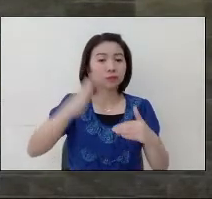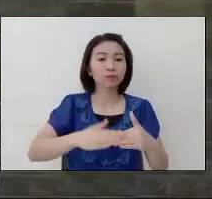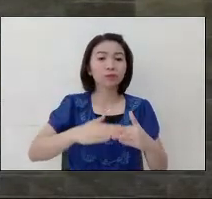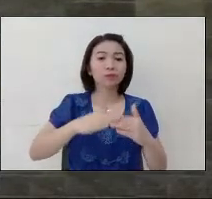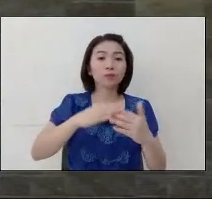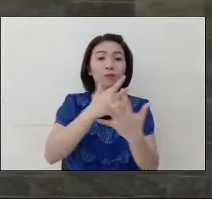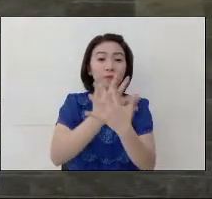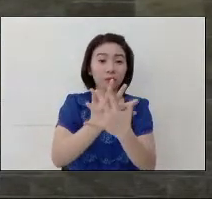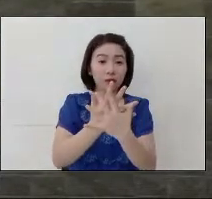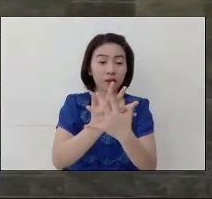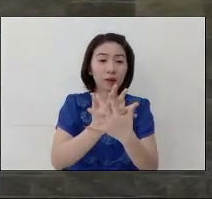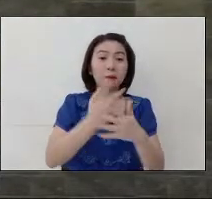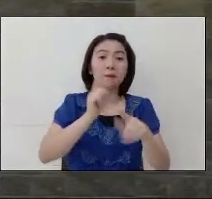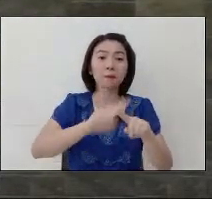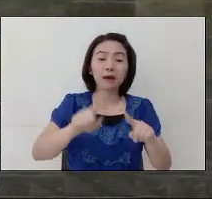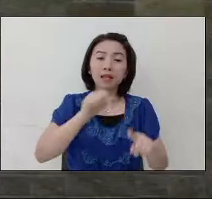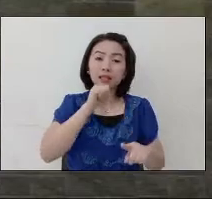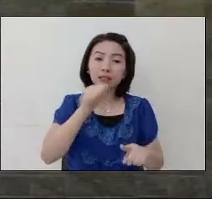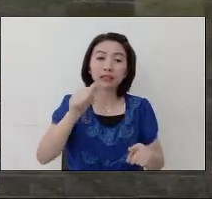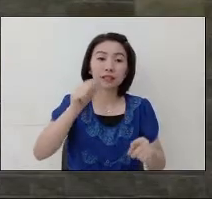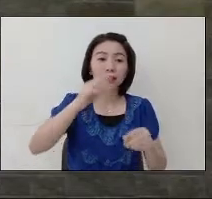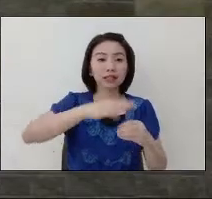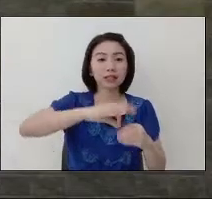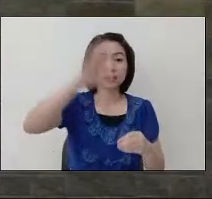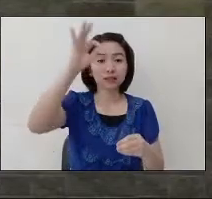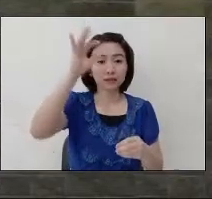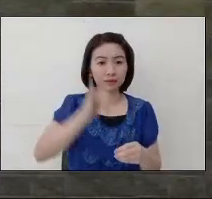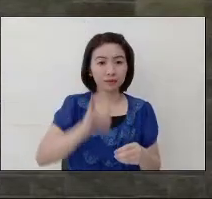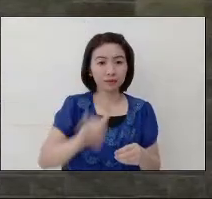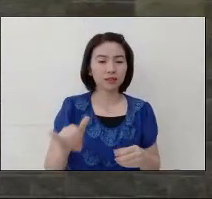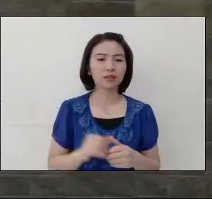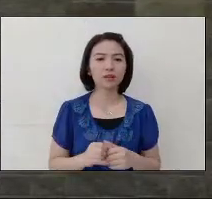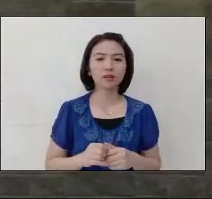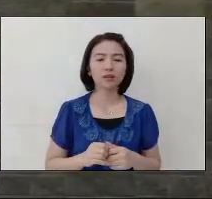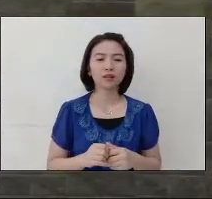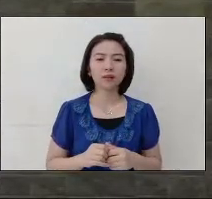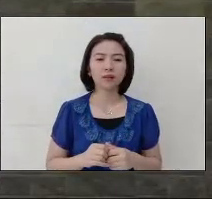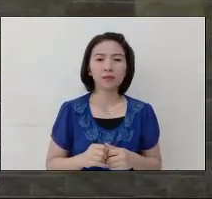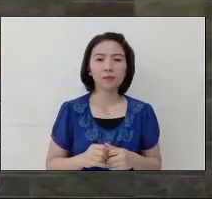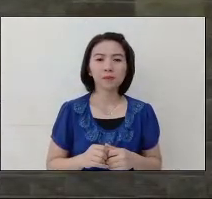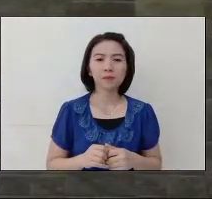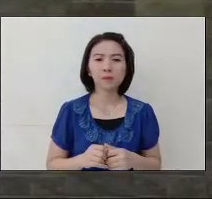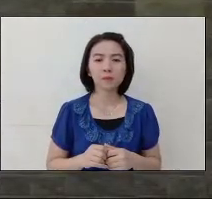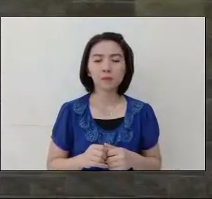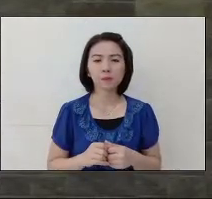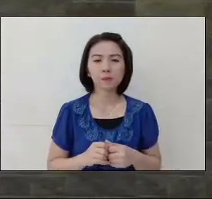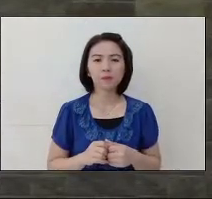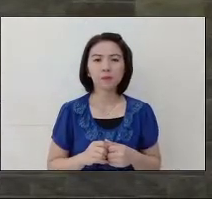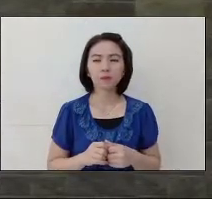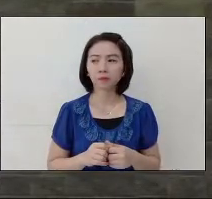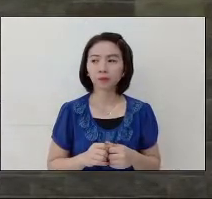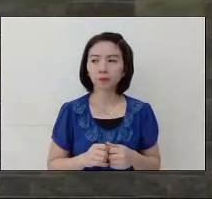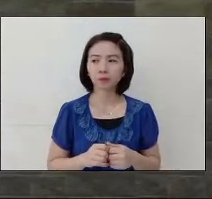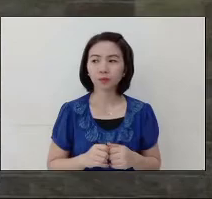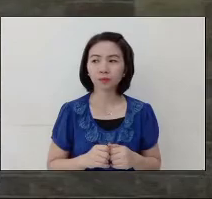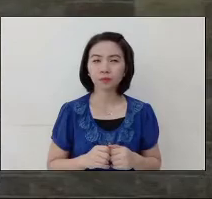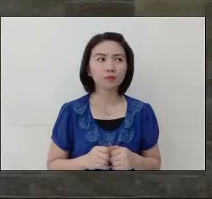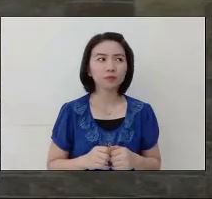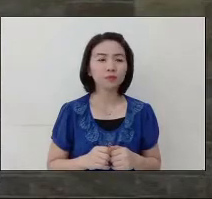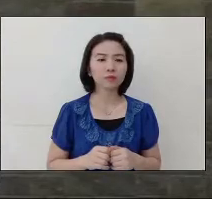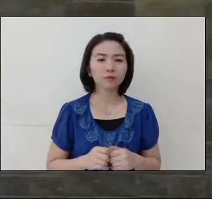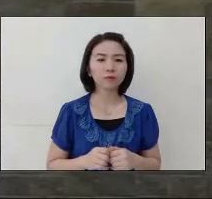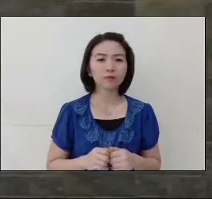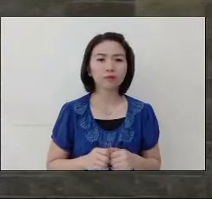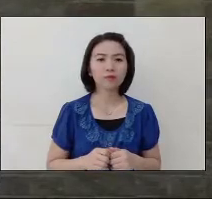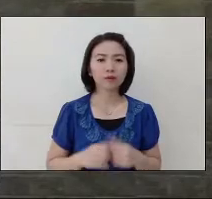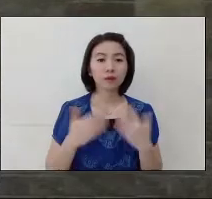Rome spiritually. Imagine that. Kaya mga kapatid, ang pinakamaganda rito sa nangyari kay Paul is that he